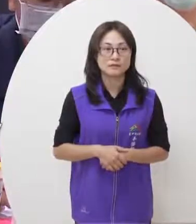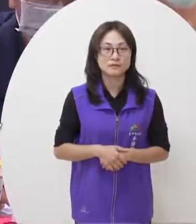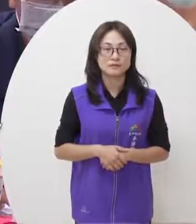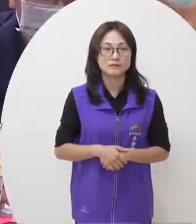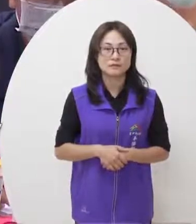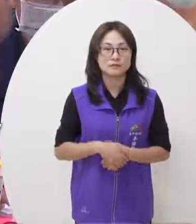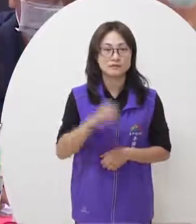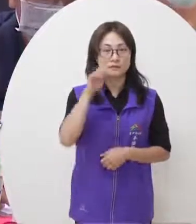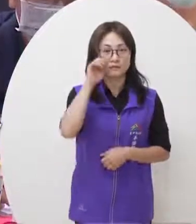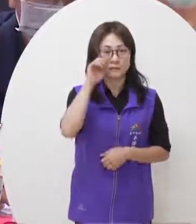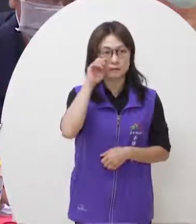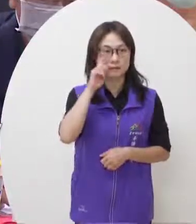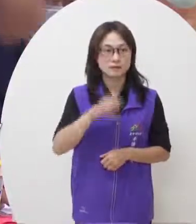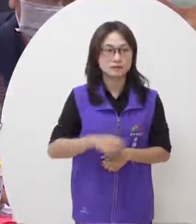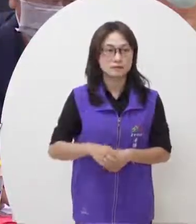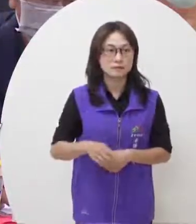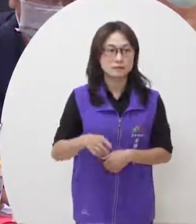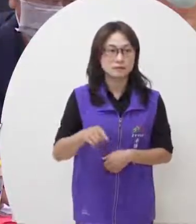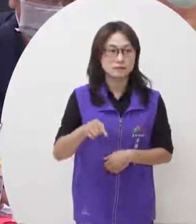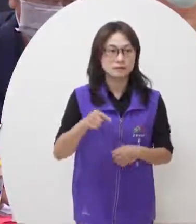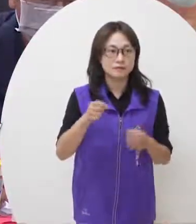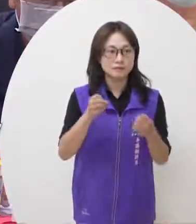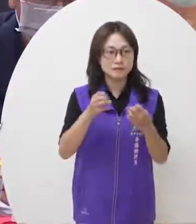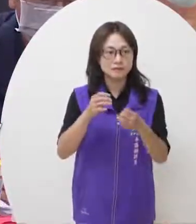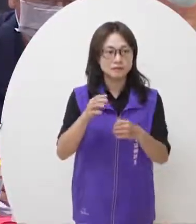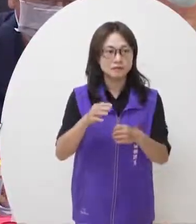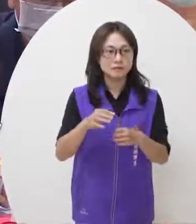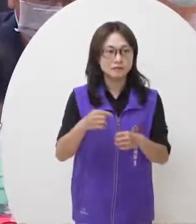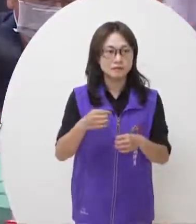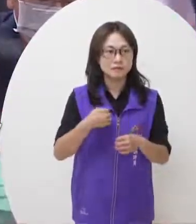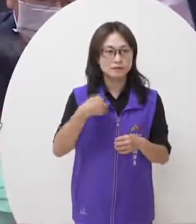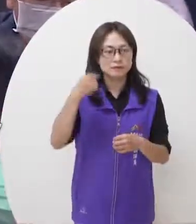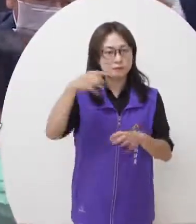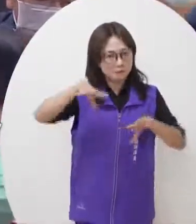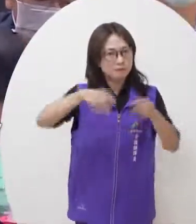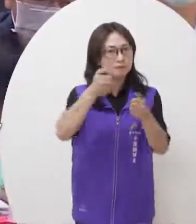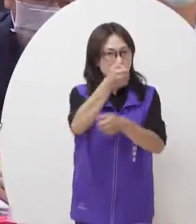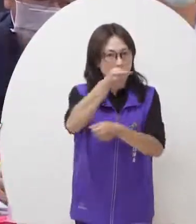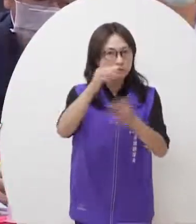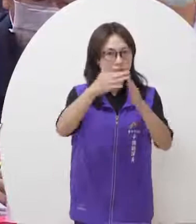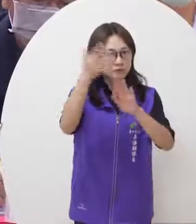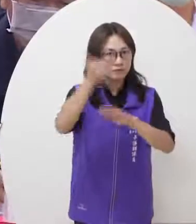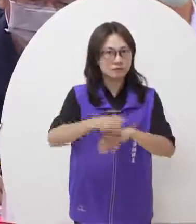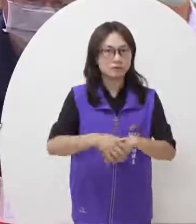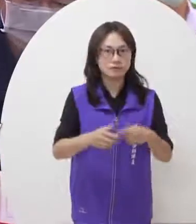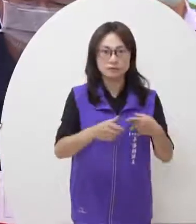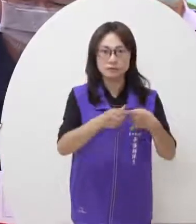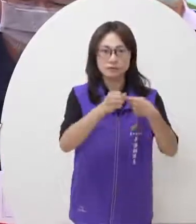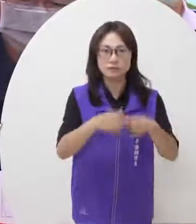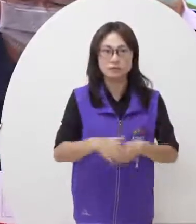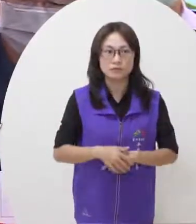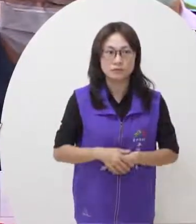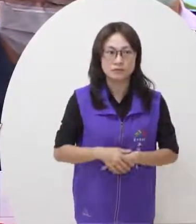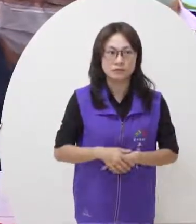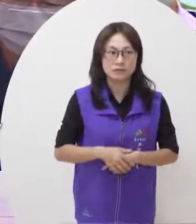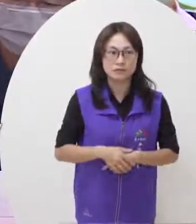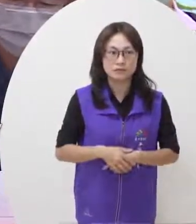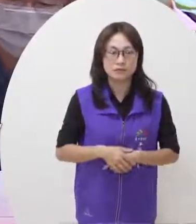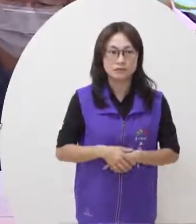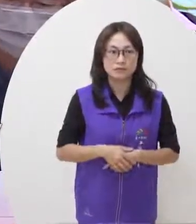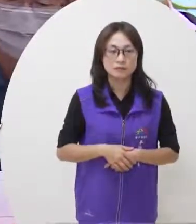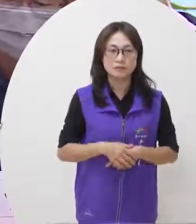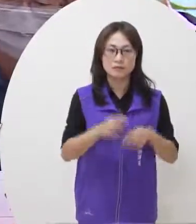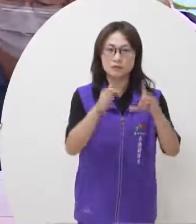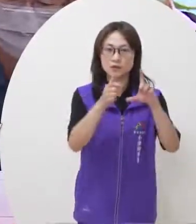拢无成功。 你头等下这个讲，我要甲你感谢吼。第一，就是讲你的团队上任，甲咱区公所